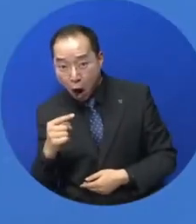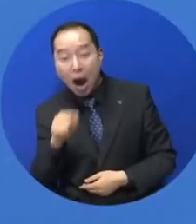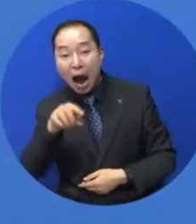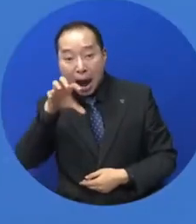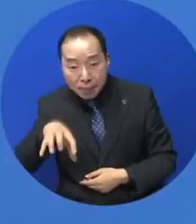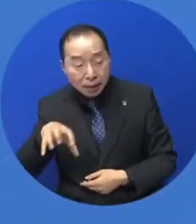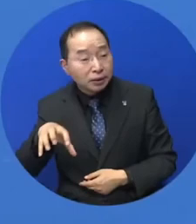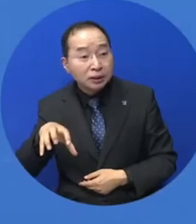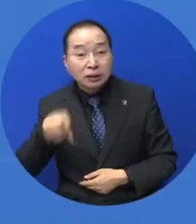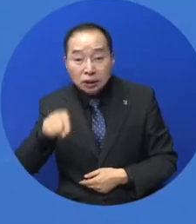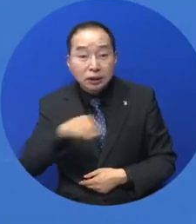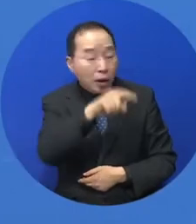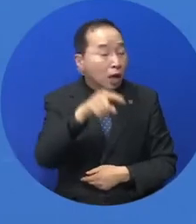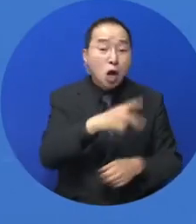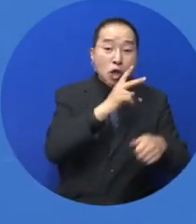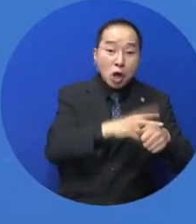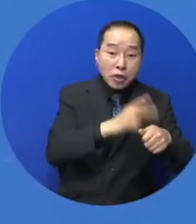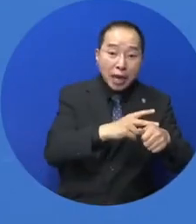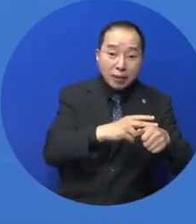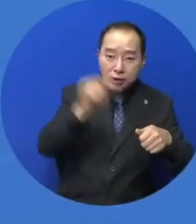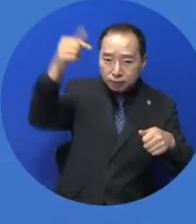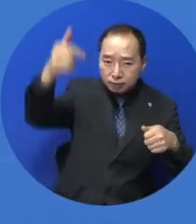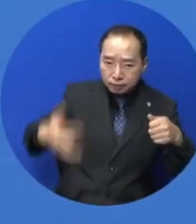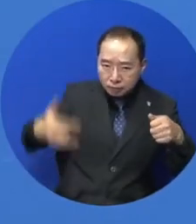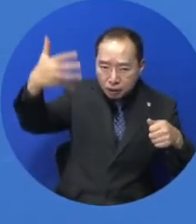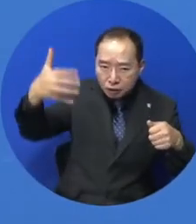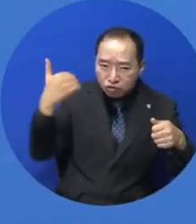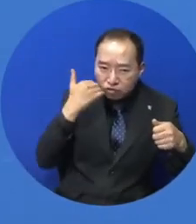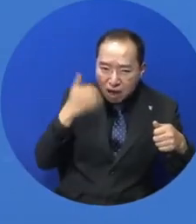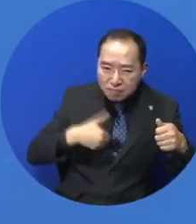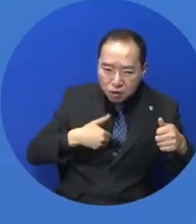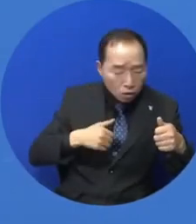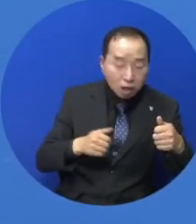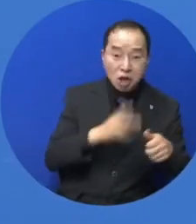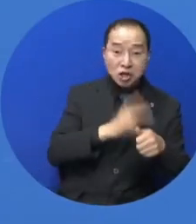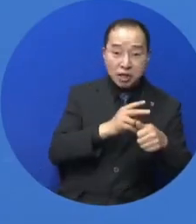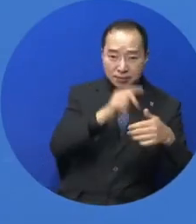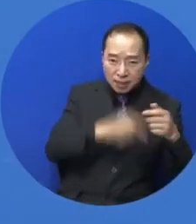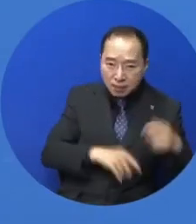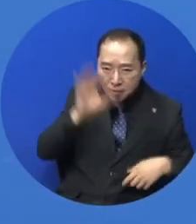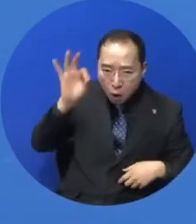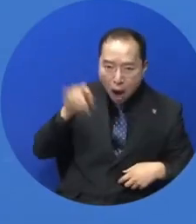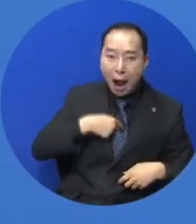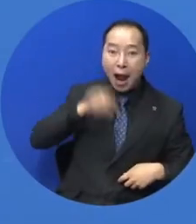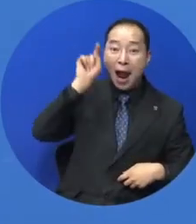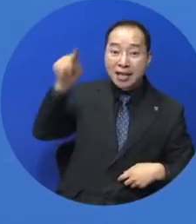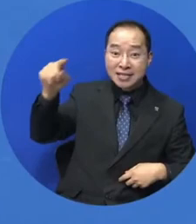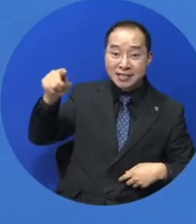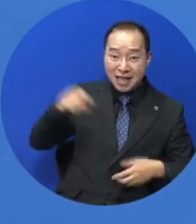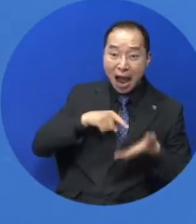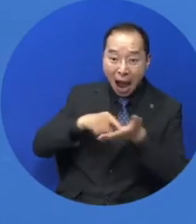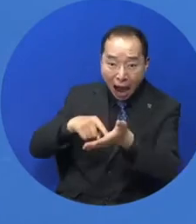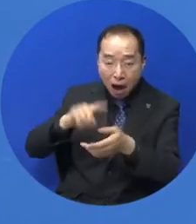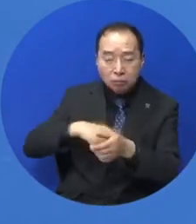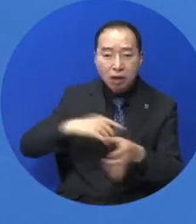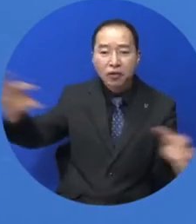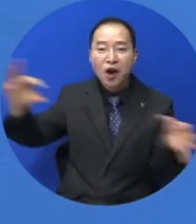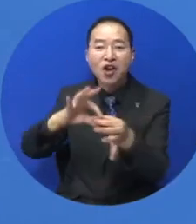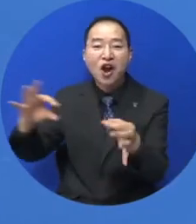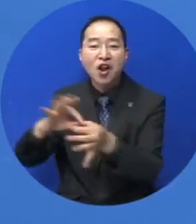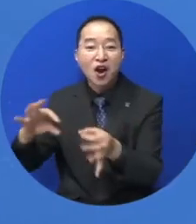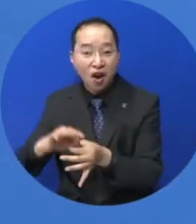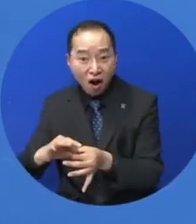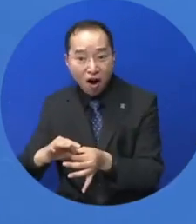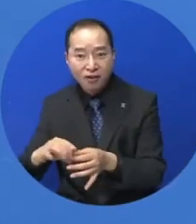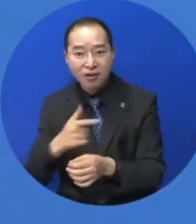현재 실시간으로 그것이 뜹니다. 어느 집에서 누가 필요로 하고 어느 집에서 어떻게 되고 그래서 이것이 다 기록으로 남기 때문에